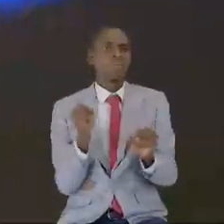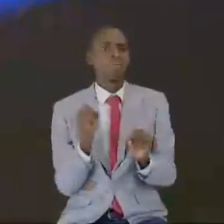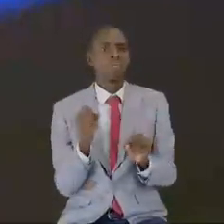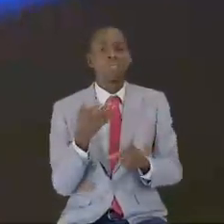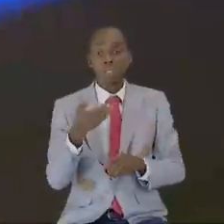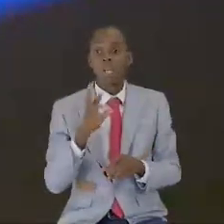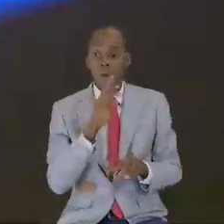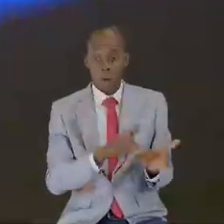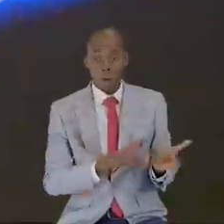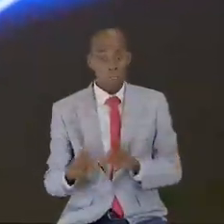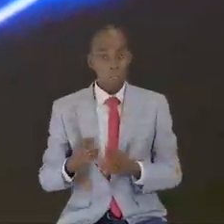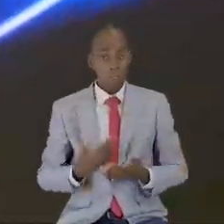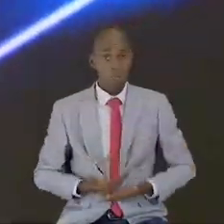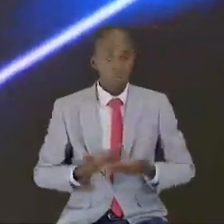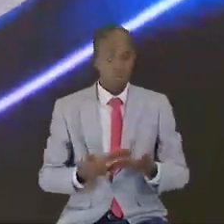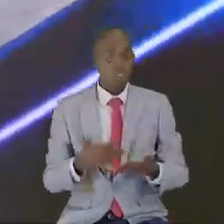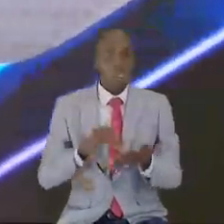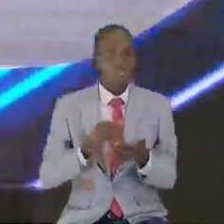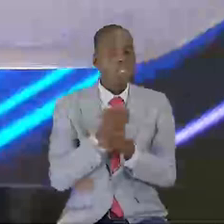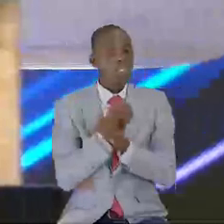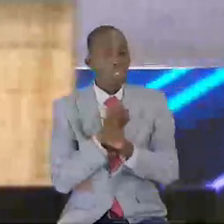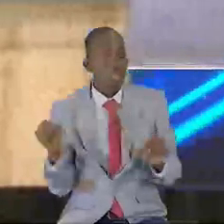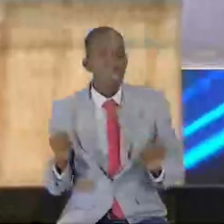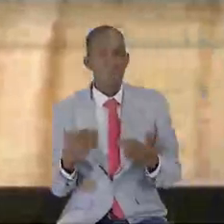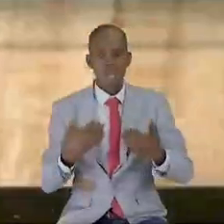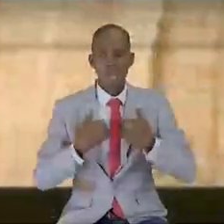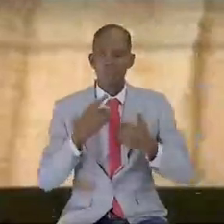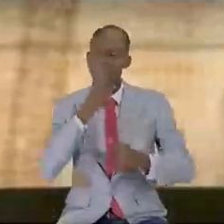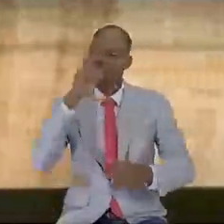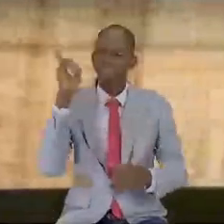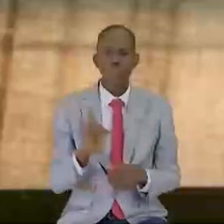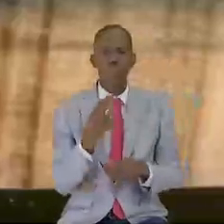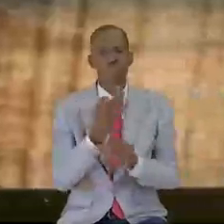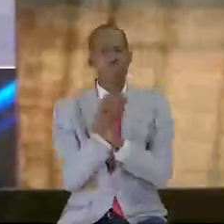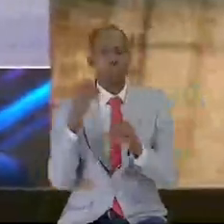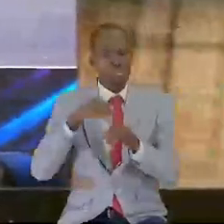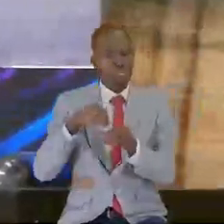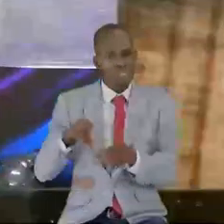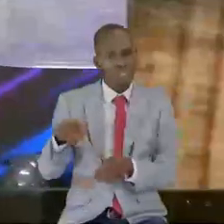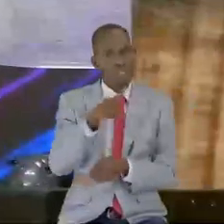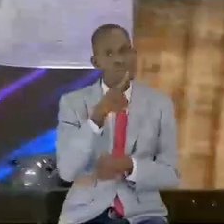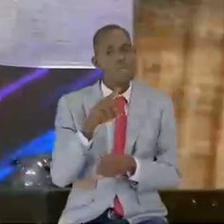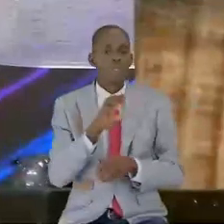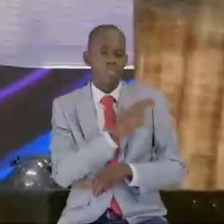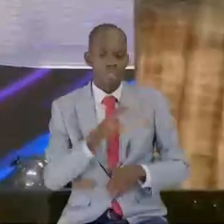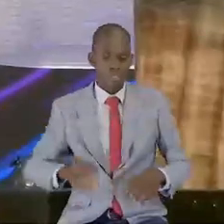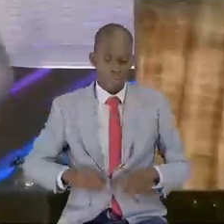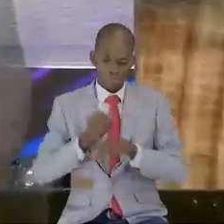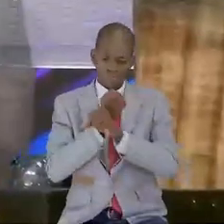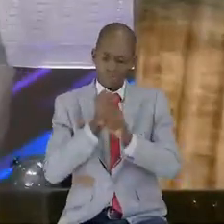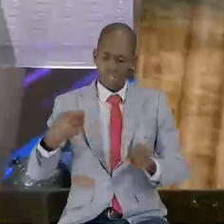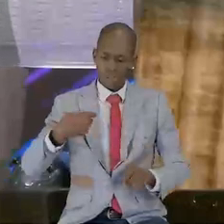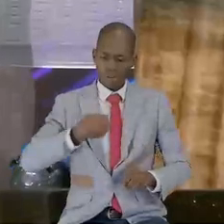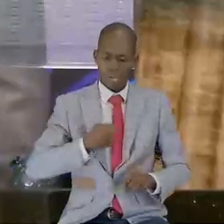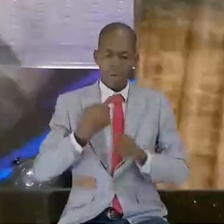des frères, ils étaient nés de nouveau, ils étaient des enfants de Dieu. Ils avaient l'assurance en eux que Christ les a m'a sauvés du